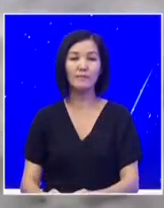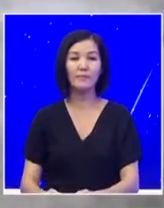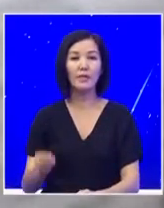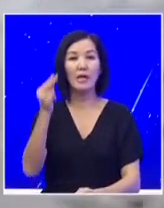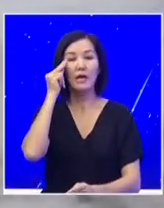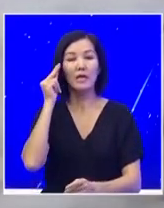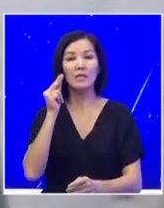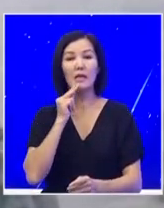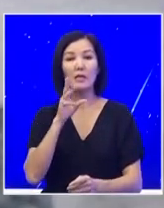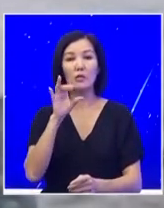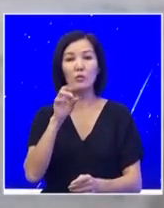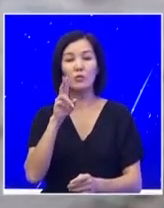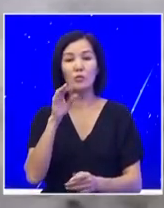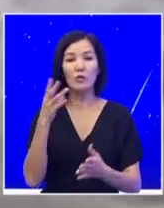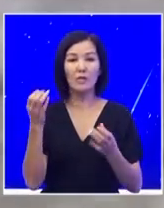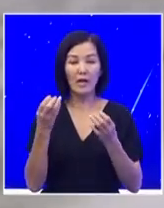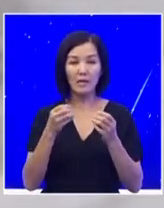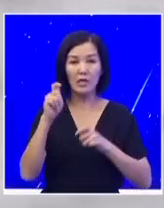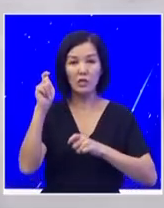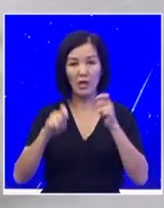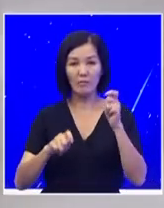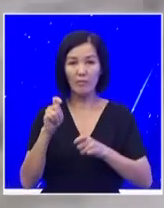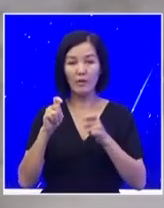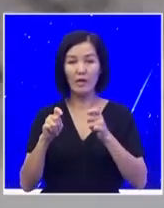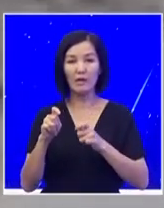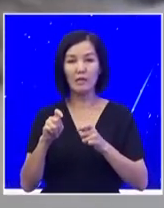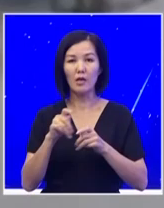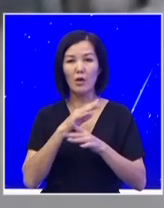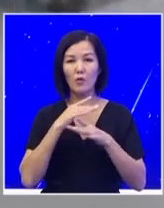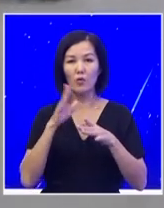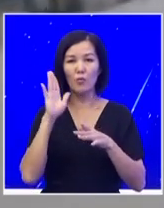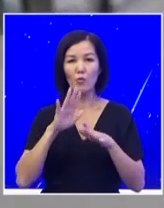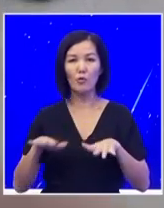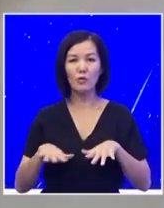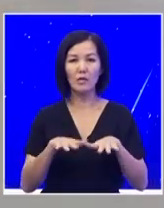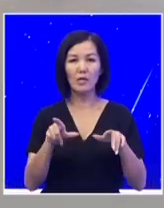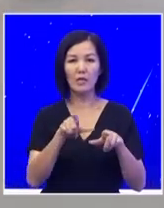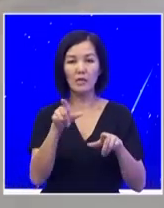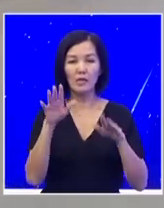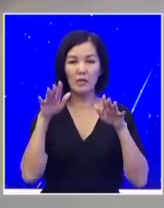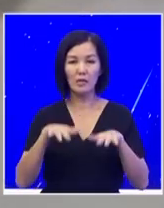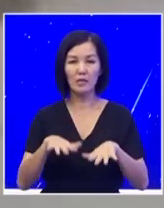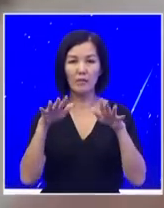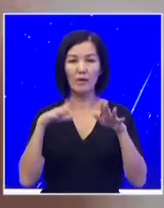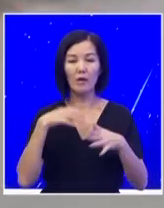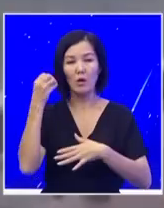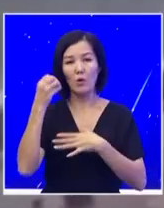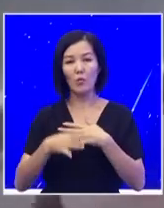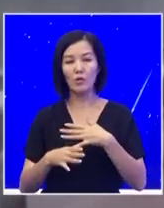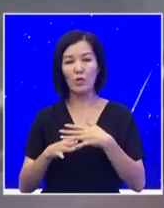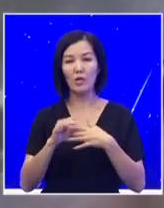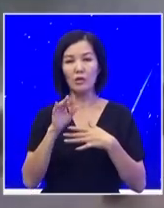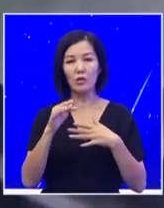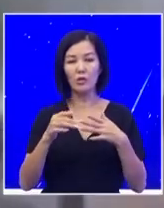Қытайдың Сычуан провинциясында тағы да жаңбыр толассы жауып, өзендер арнасынан асты. Салдарынан аймақ орталығы Чэнду қаласының